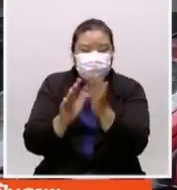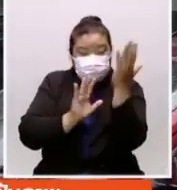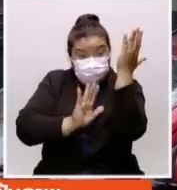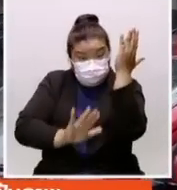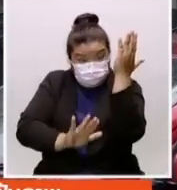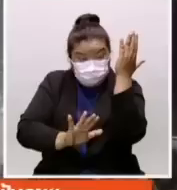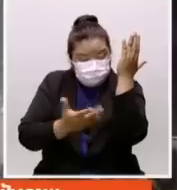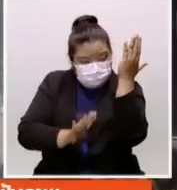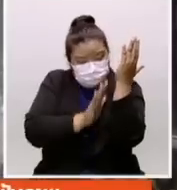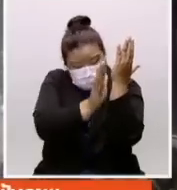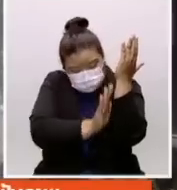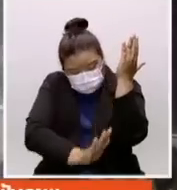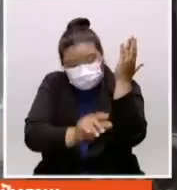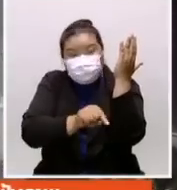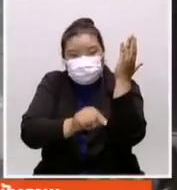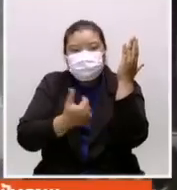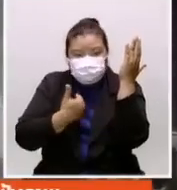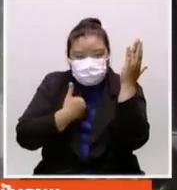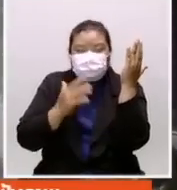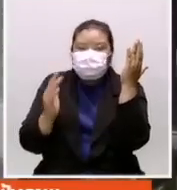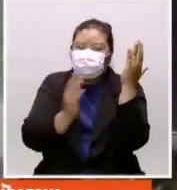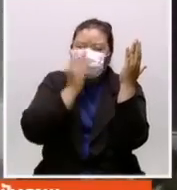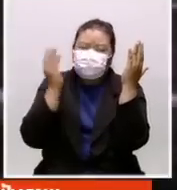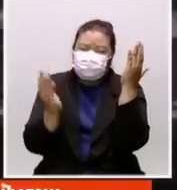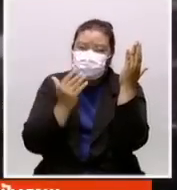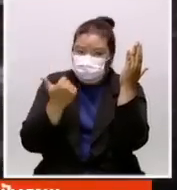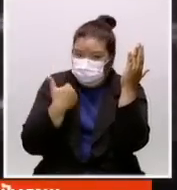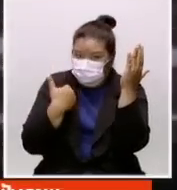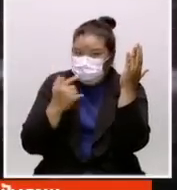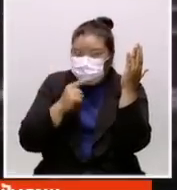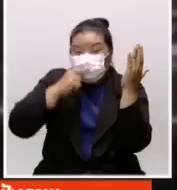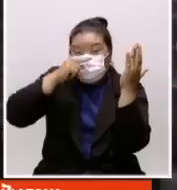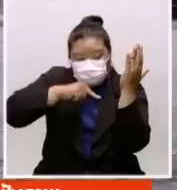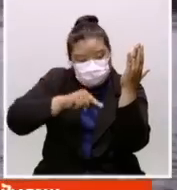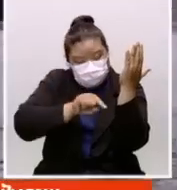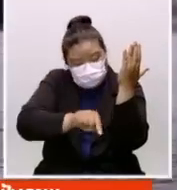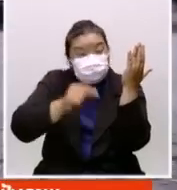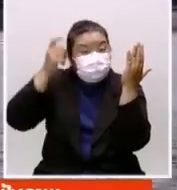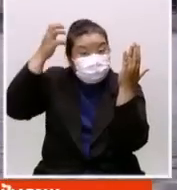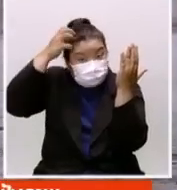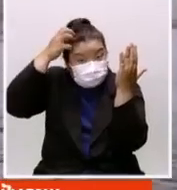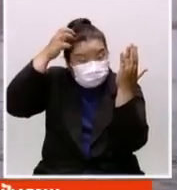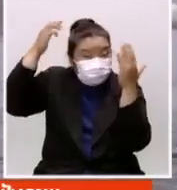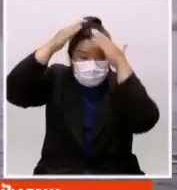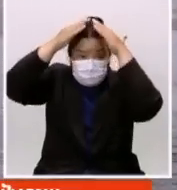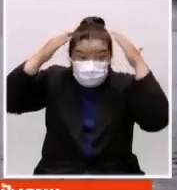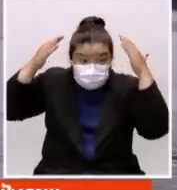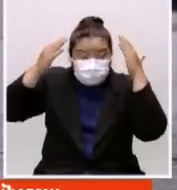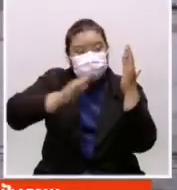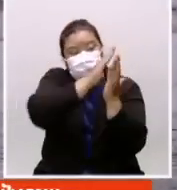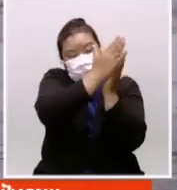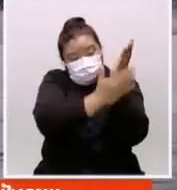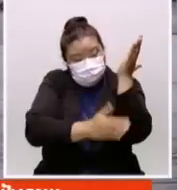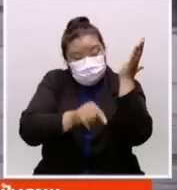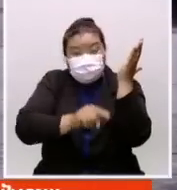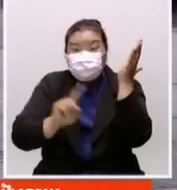ามันประเทศไทยและอ่าวไทยประกอบกับมีหย่อมความกดอากาศต่ำปกคลุมบริเวณประเทศลาวตอนบนและเวียดนามตอนบนลักษณะเช่นนี้เ